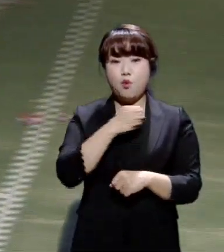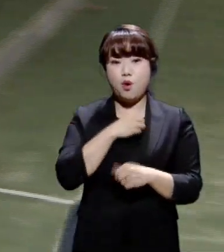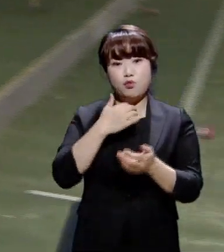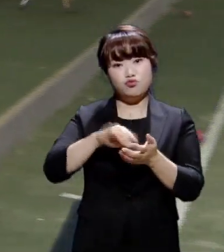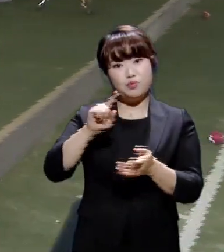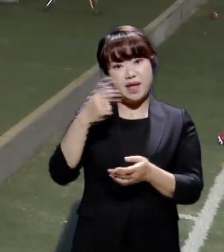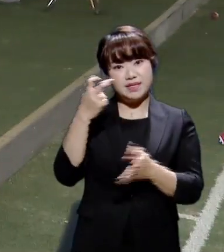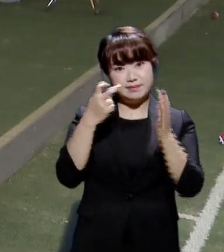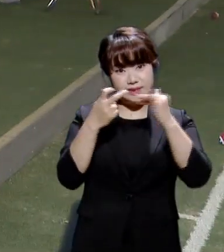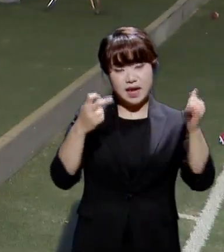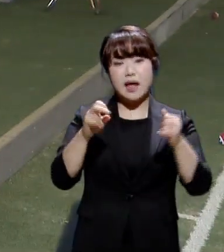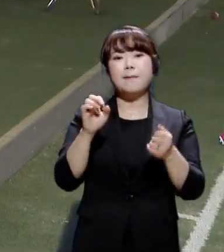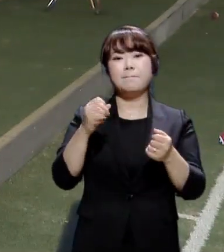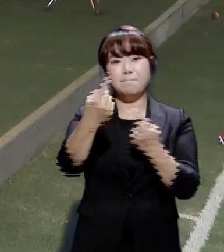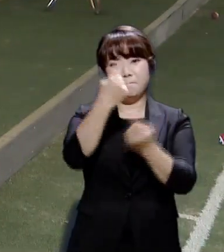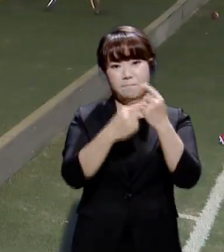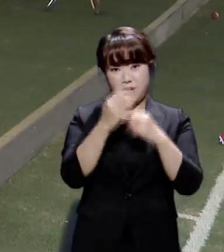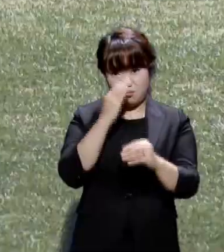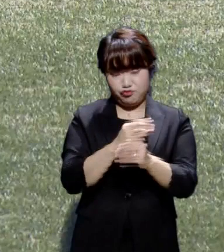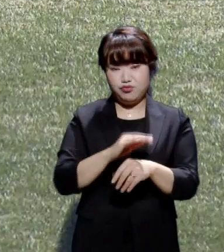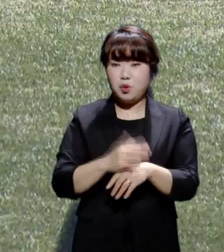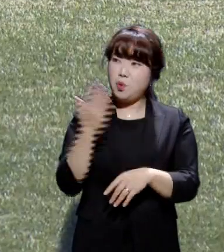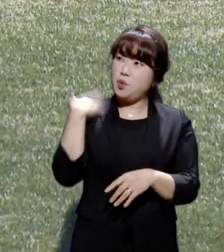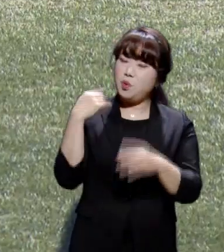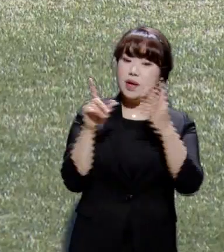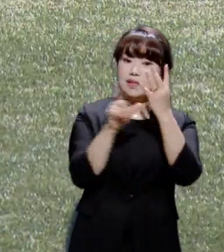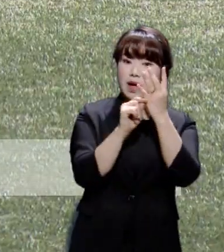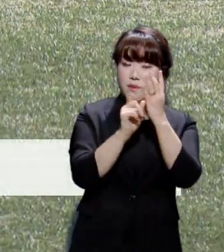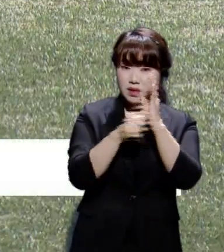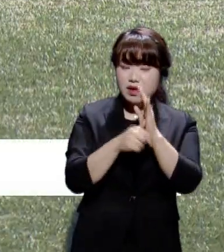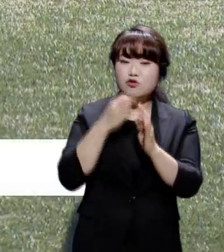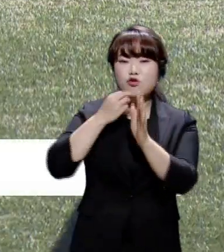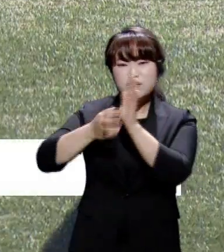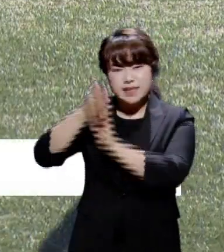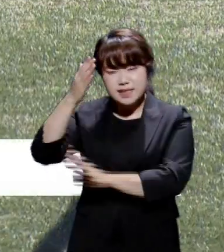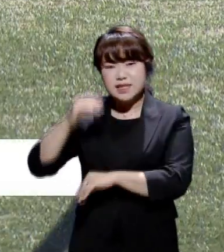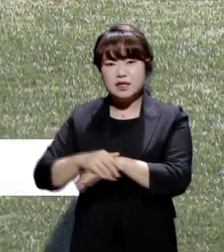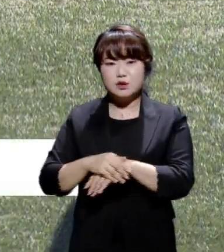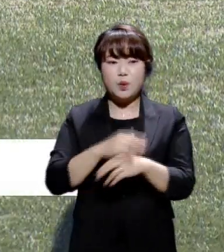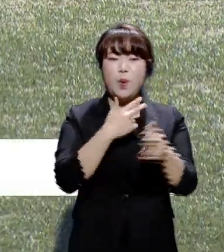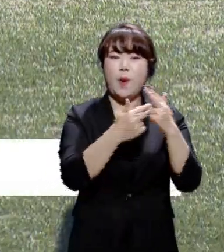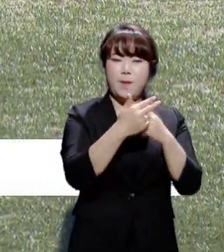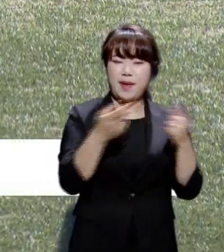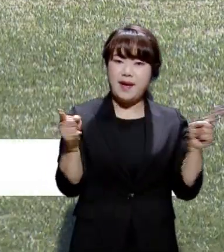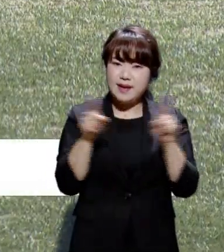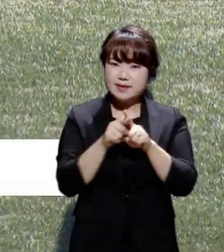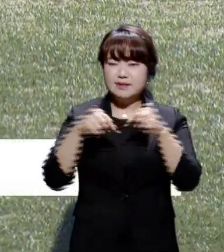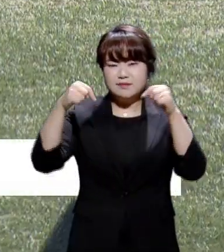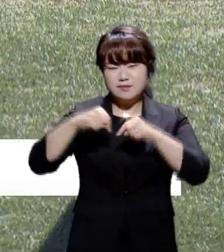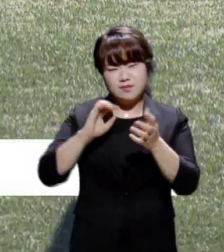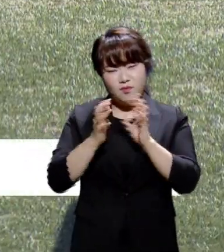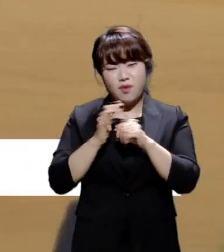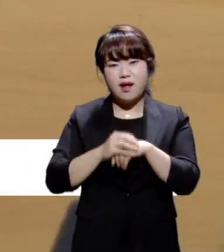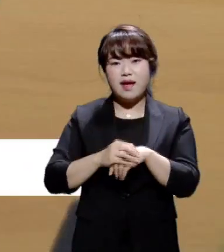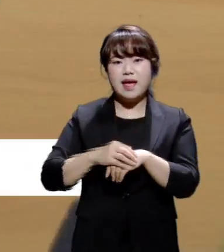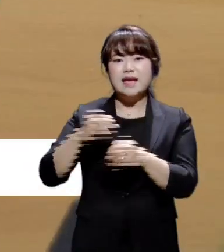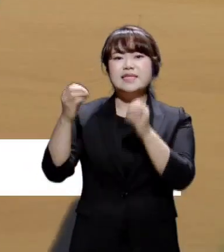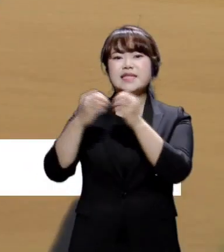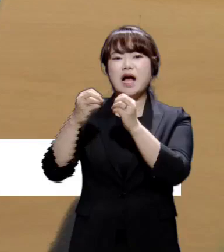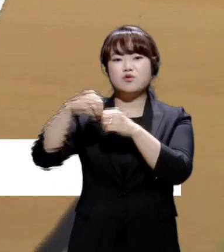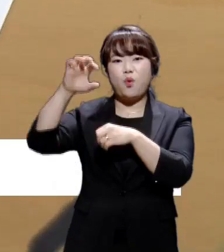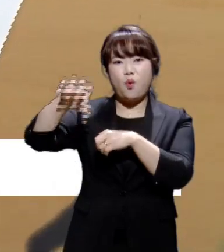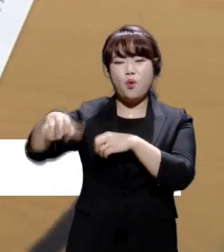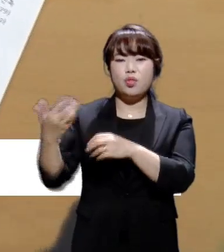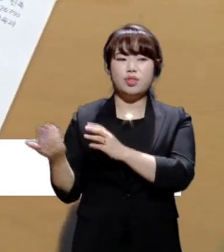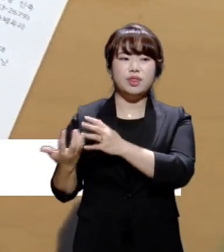명이 사용하고 있습니다. 그런데 지난 4월 서울시와 서울시 게이트볼협회가 시립 창동 게이트볼장 이전을